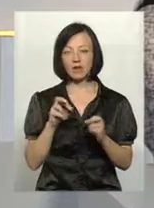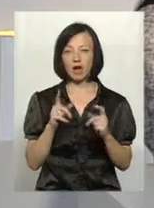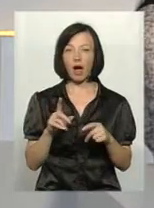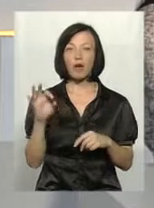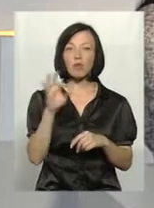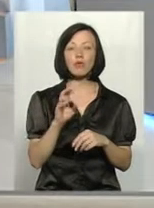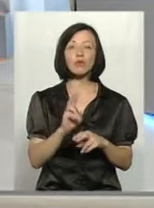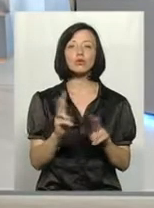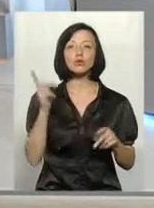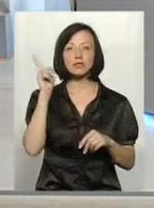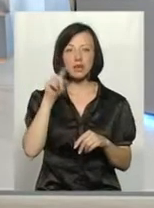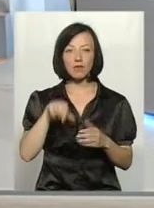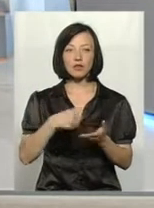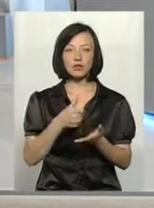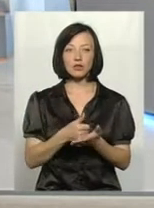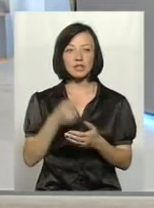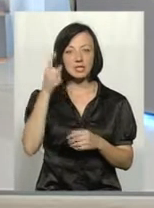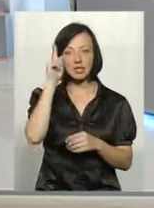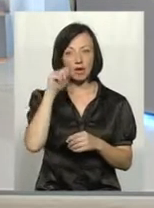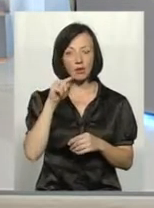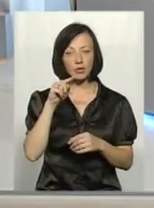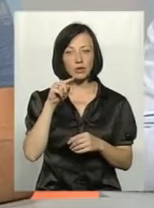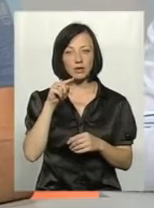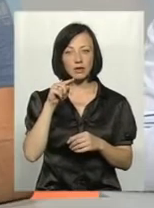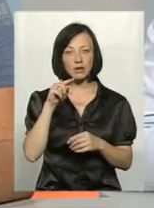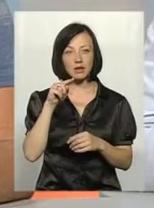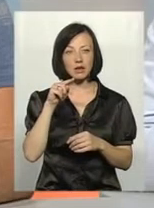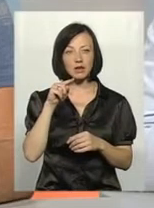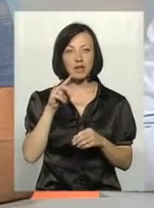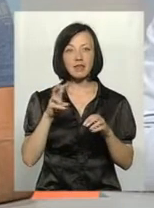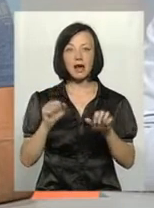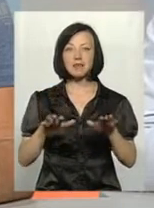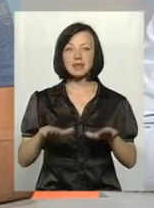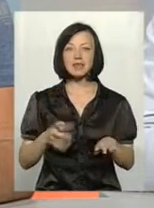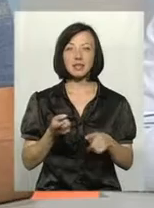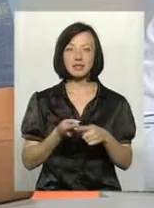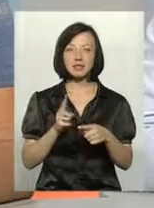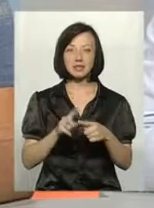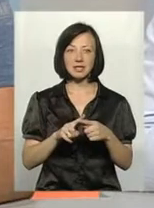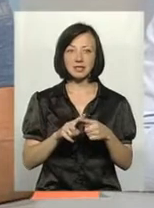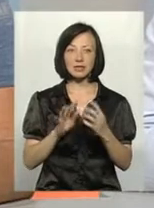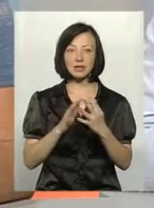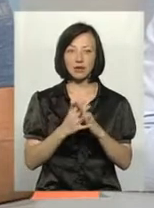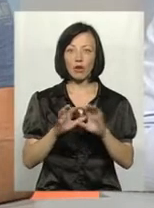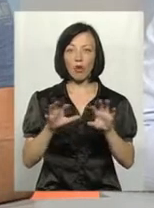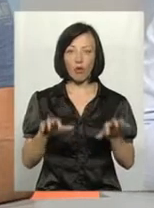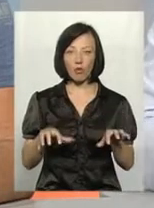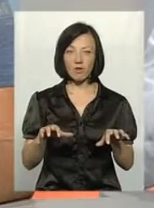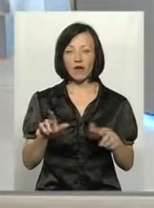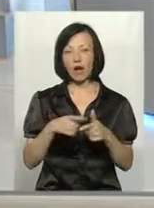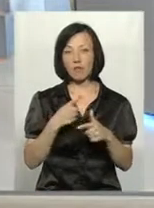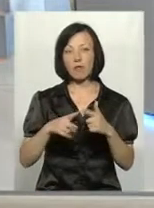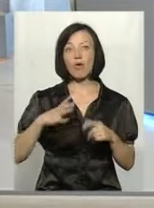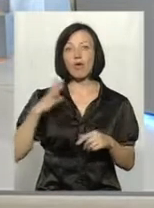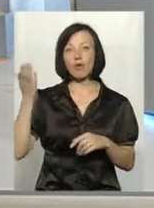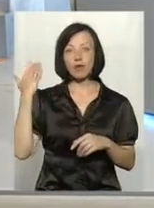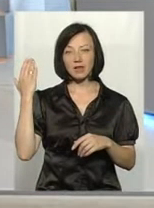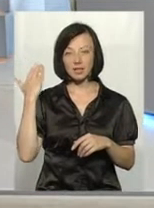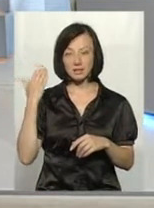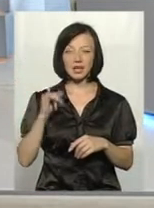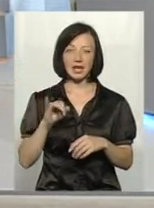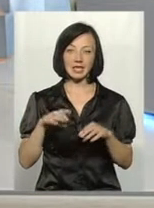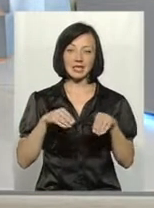хто знає про нього? В основному знають, як кажуть, на місцях це сільські голови. Сільські голови і, або колишні сільські і